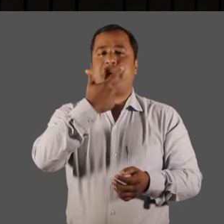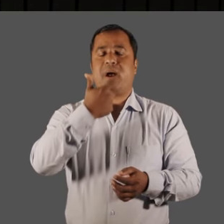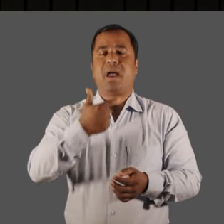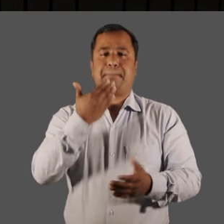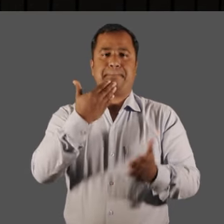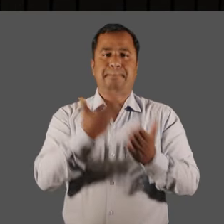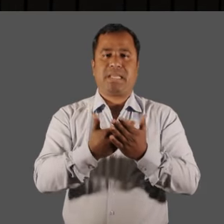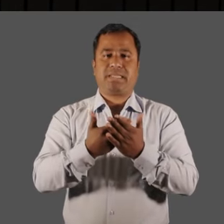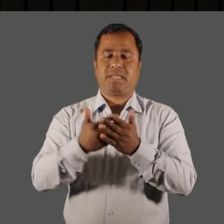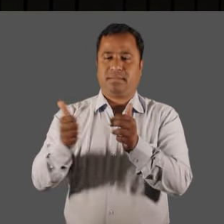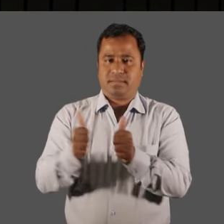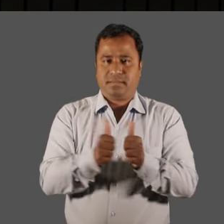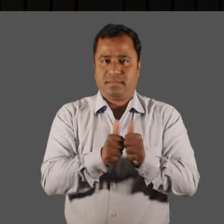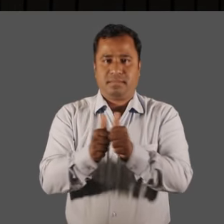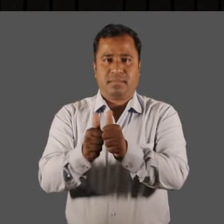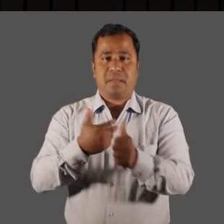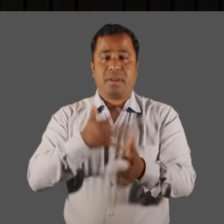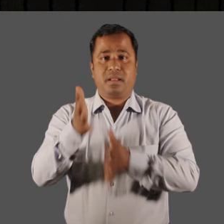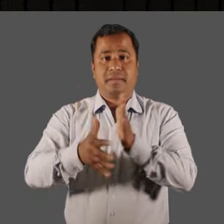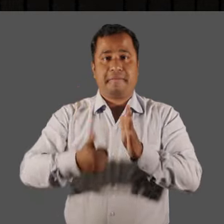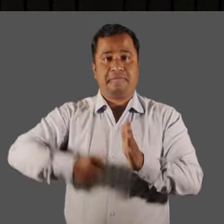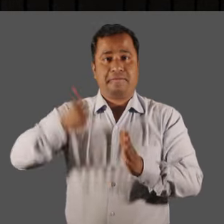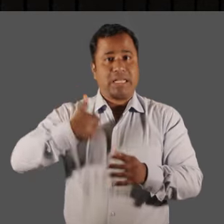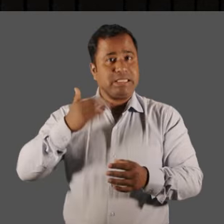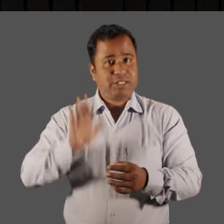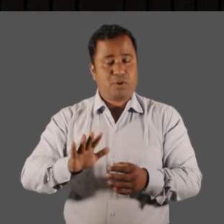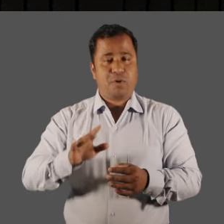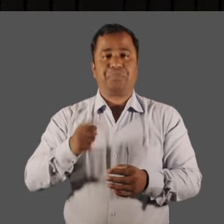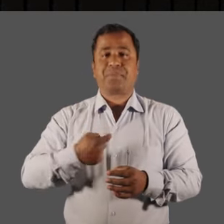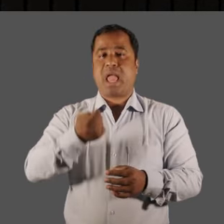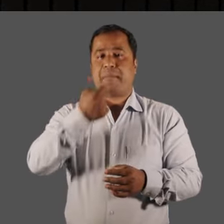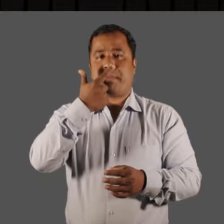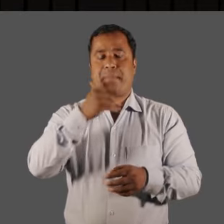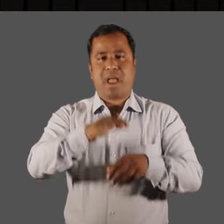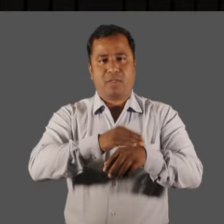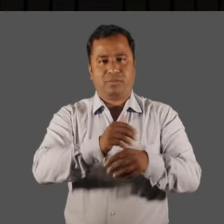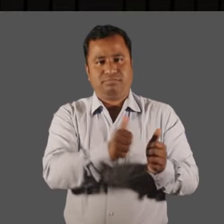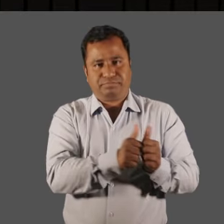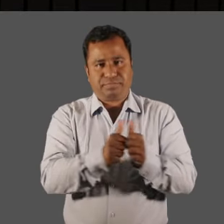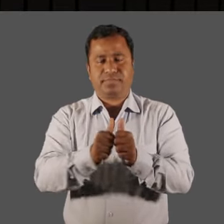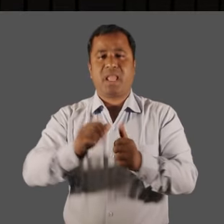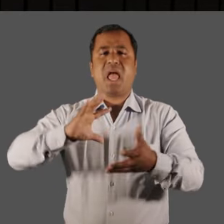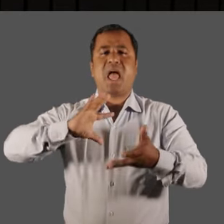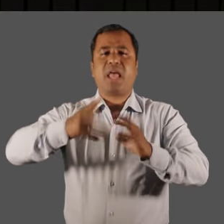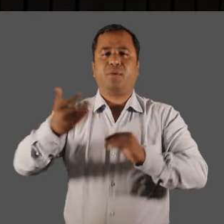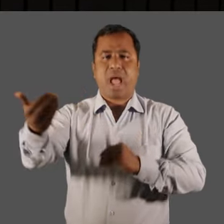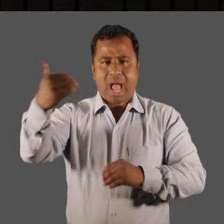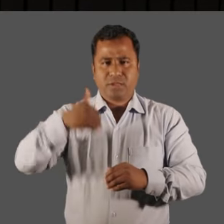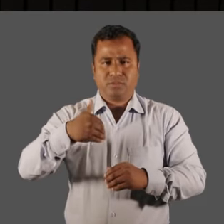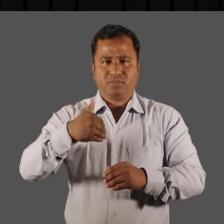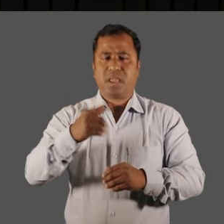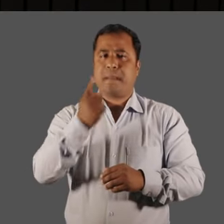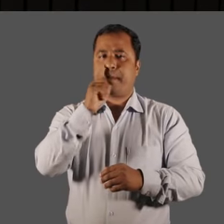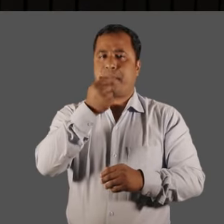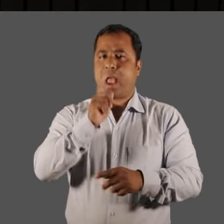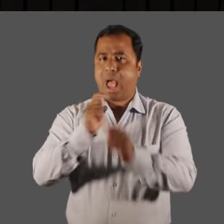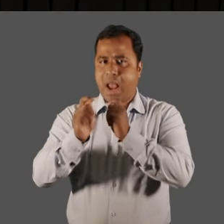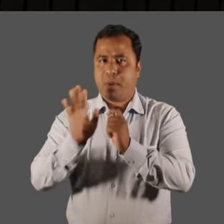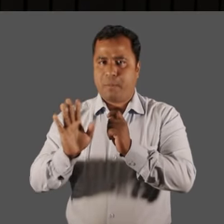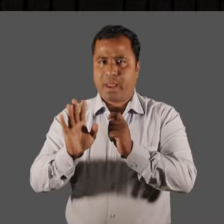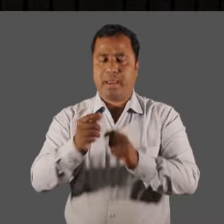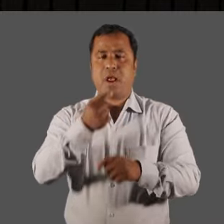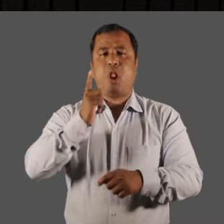এবং যেহেতু আমি ভালো সাইন জানতাম ছোট থেকে, দেখা গেছে যে আত্মীয়স্বজনরাও আমার উপর একটা ডিপেন্ডেন্সি ছিল তাদের।